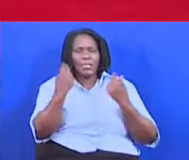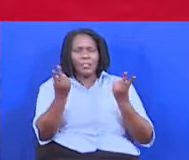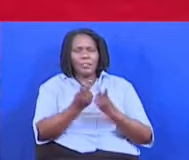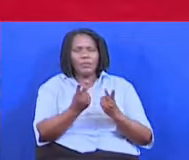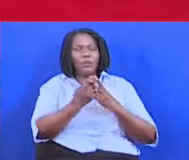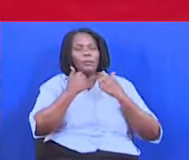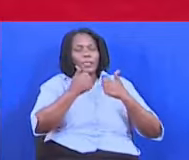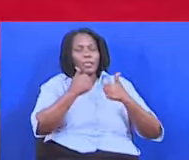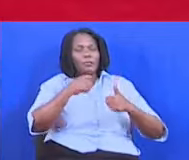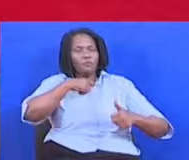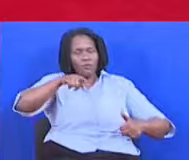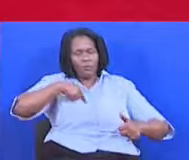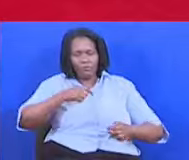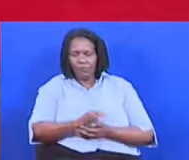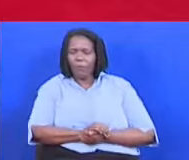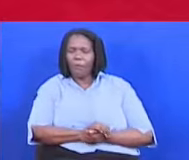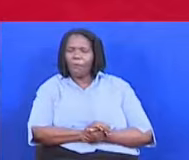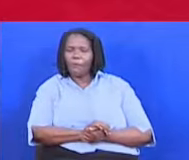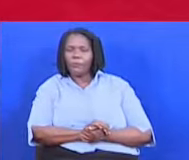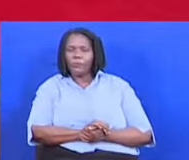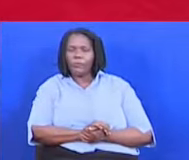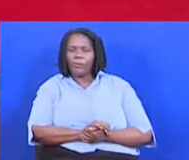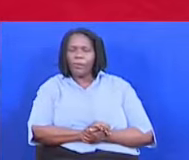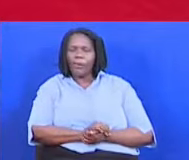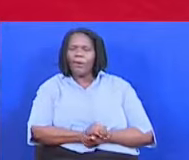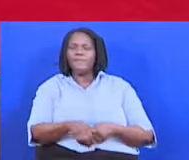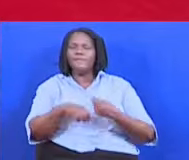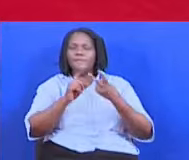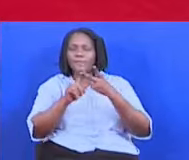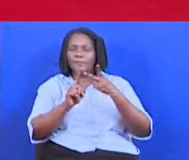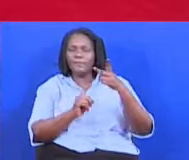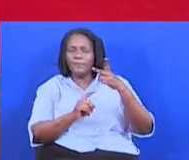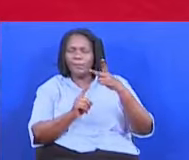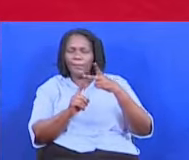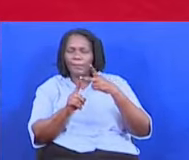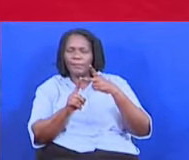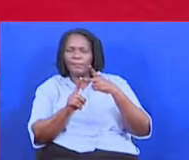jambo ambalo tunakubaliana kwamba tutalichukua. Lakini kwenye eneo la pili, Mheshimiwa Spika,